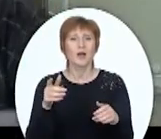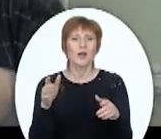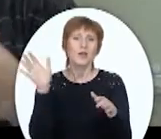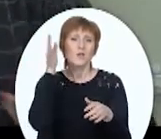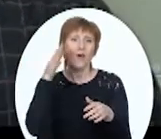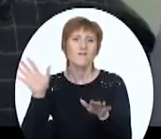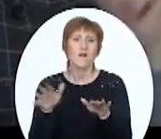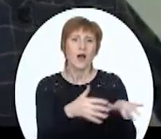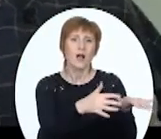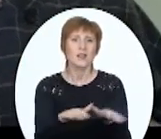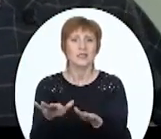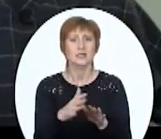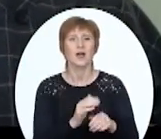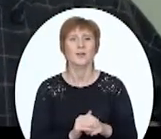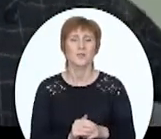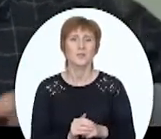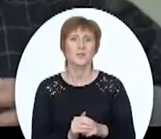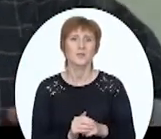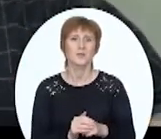сказать, волна